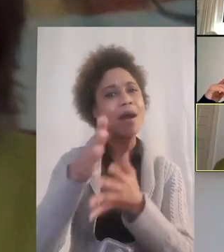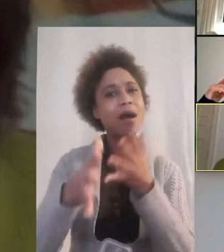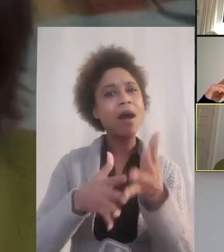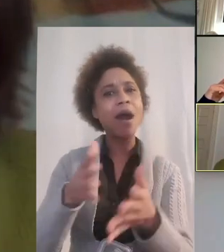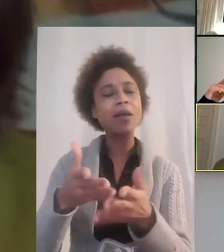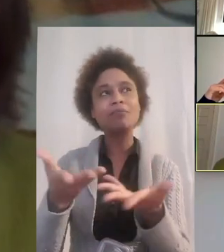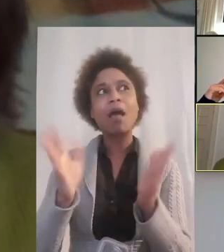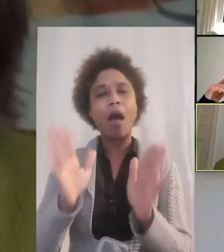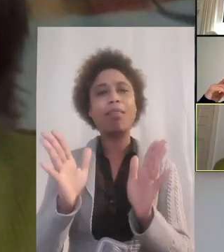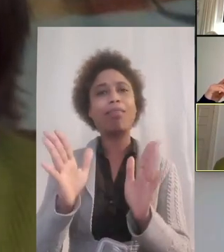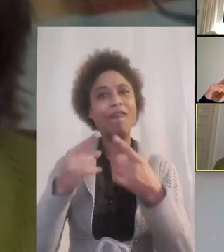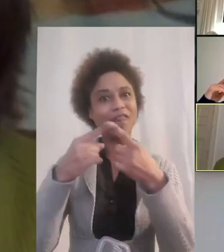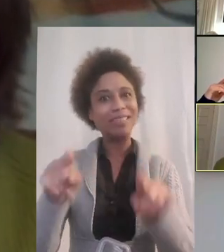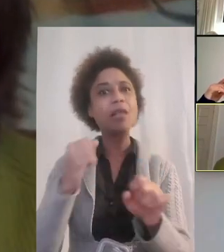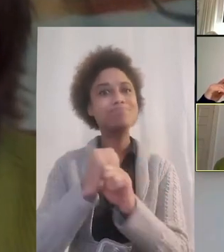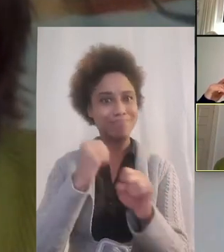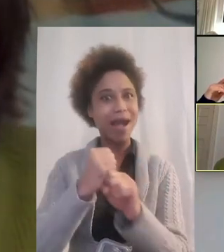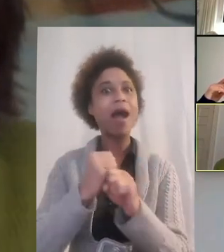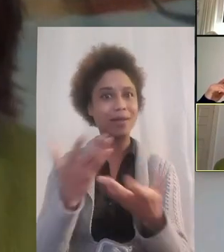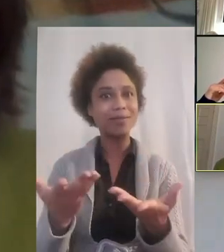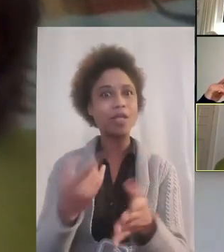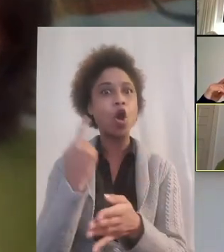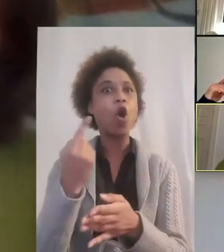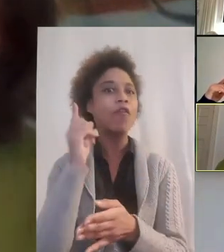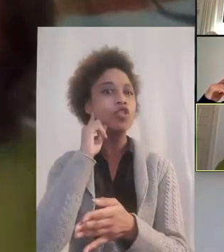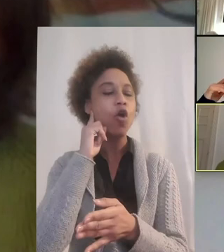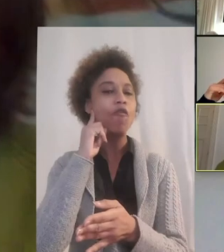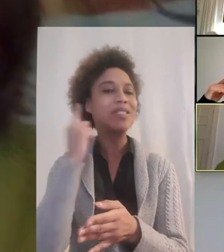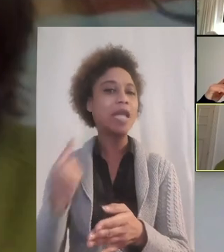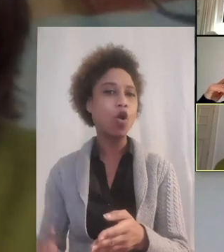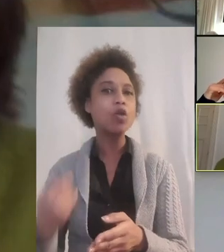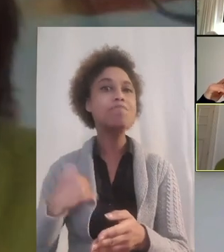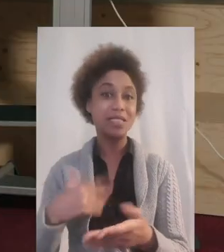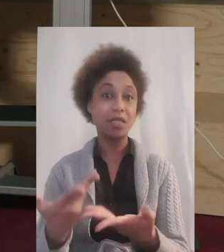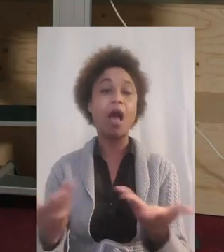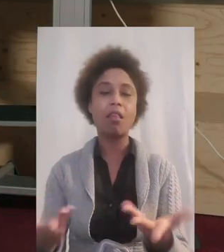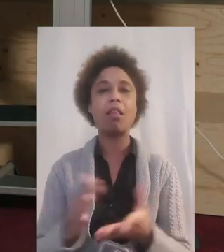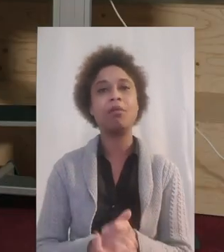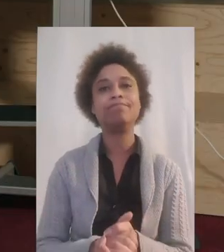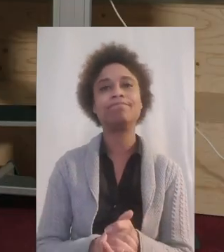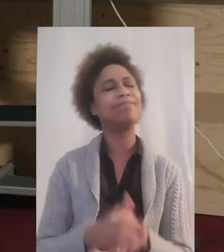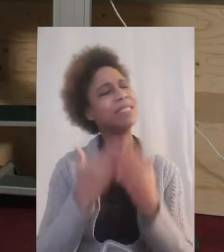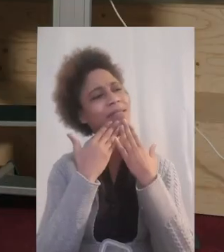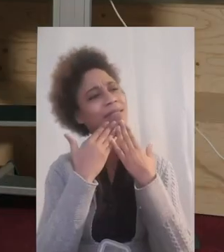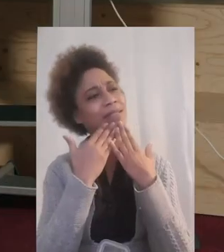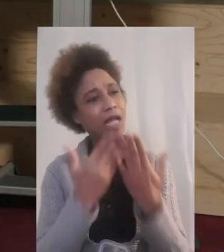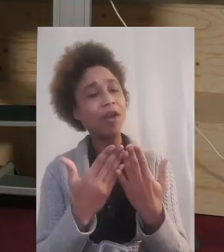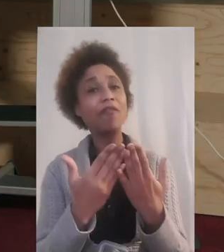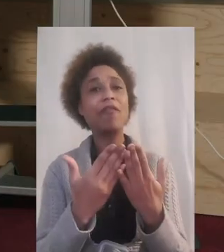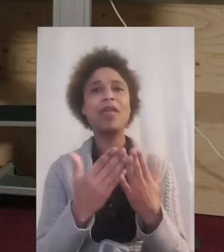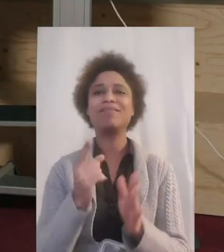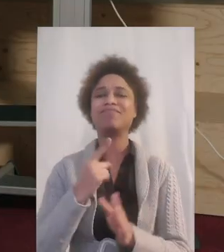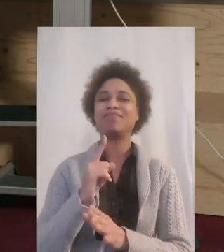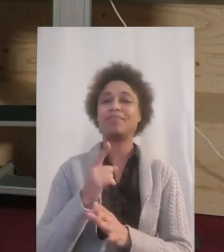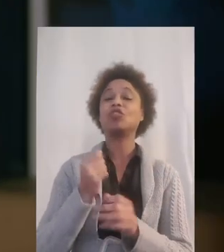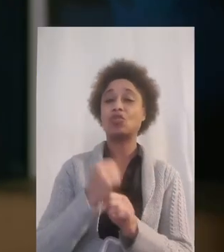een wereld van verschil kunnen maken als het gaat over dove en slechthorende mensen. Ja, dankjewel. In elk geval, het belang van